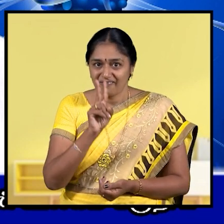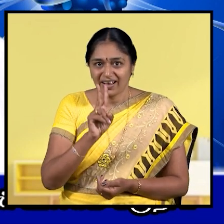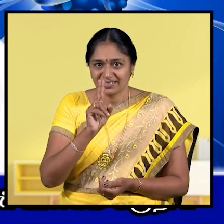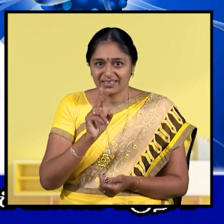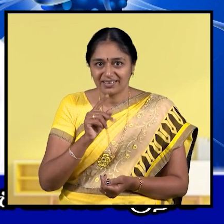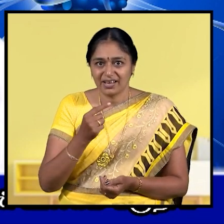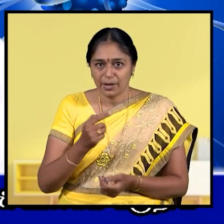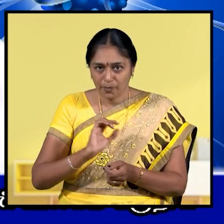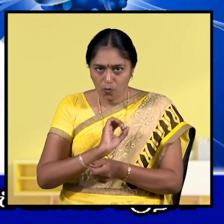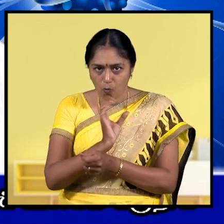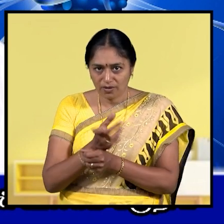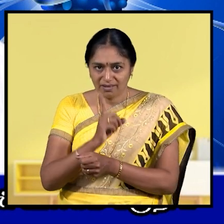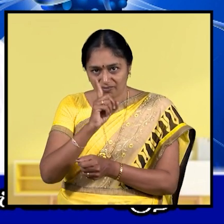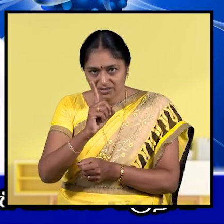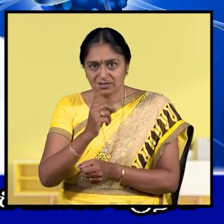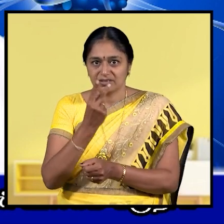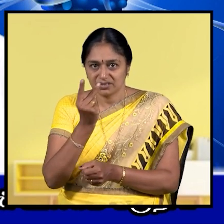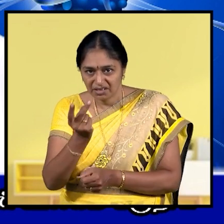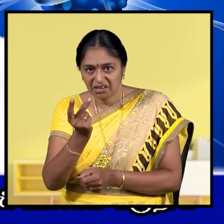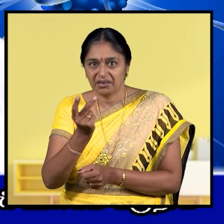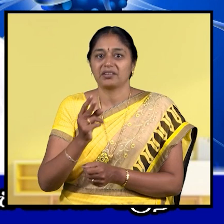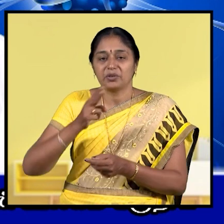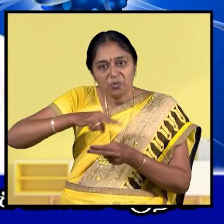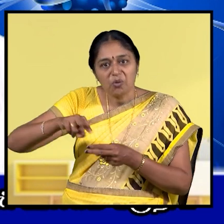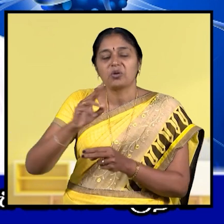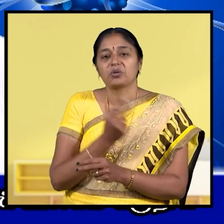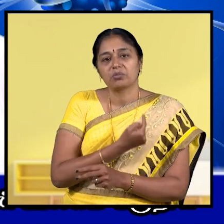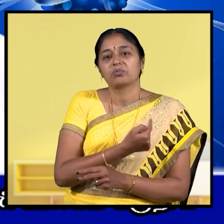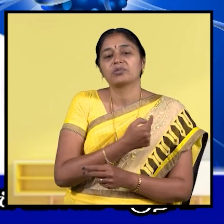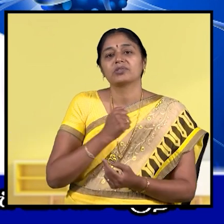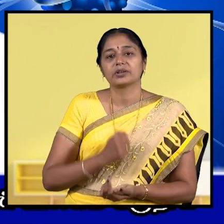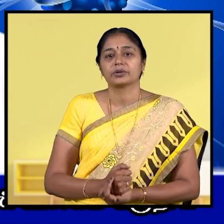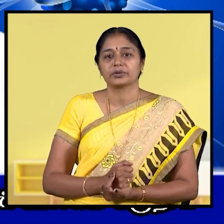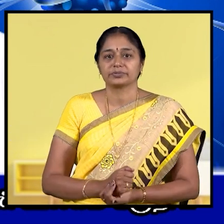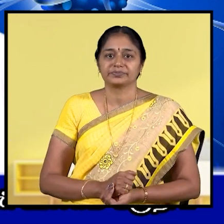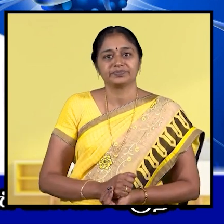தான் அது வந்து இன்னும் கொஞ்சம் பவராக வேலை செய்யும். அப்போ வந்து உயிருள்ள பொருள் நுண்ணுயிரிலிருந்து நம்ம தயாரிக்கலாம், உயிரட்ட பொருள்லேருந்து நம்ம